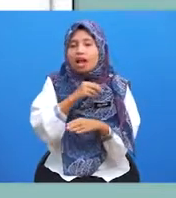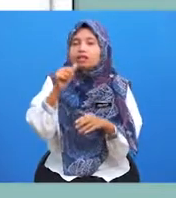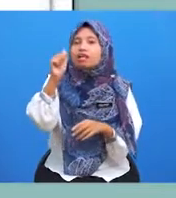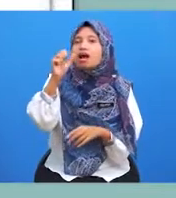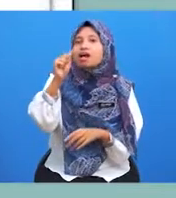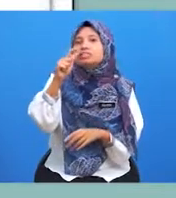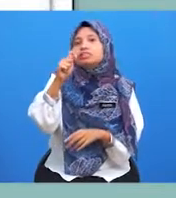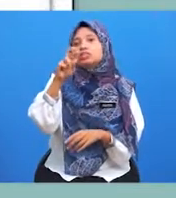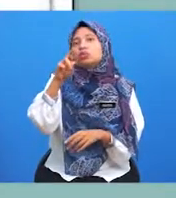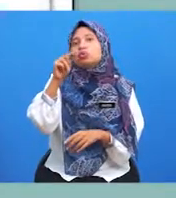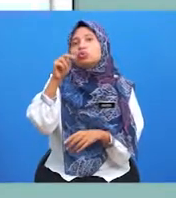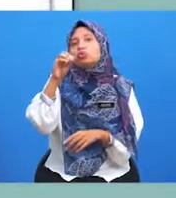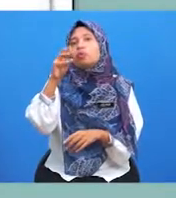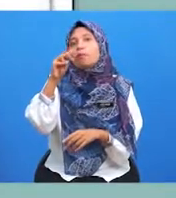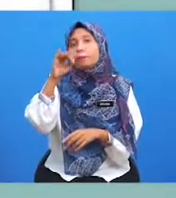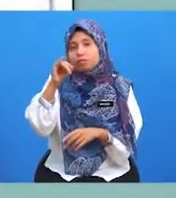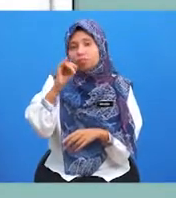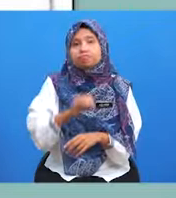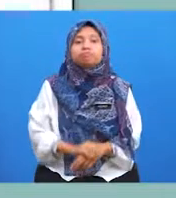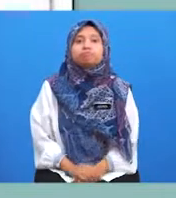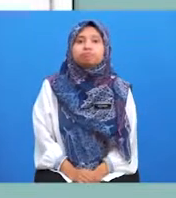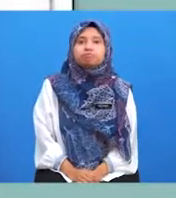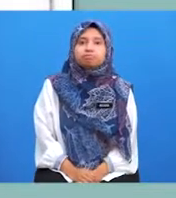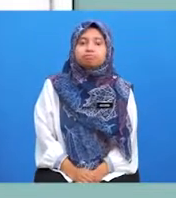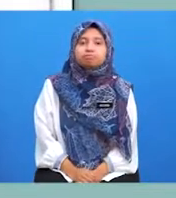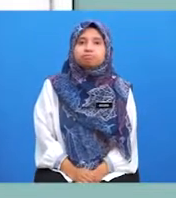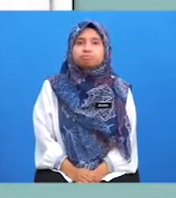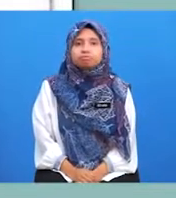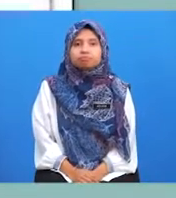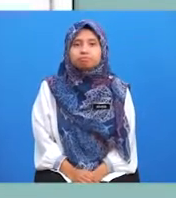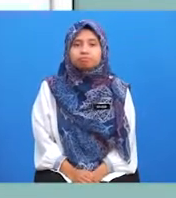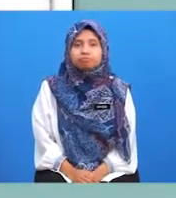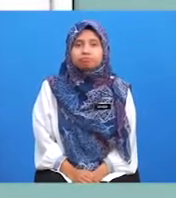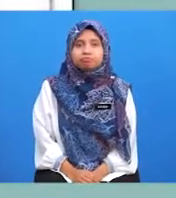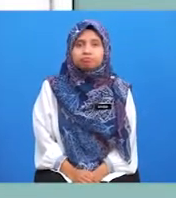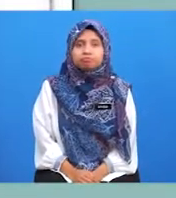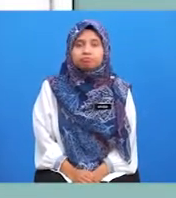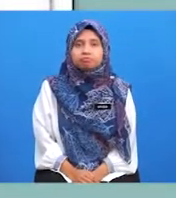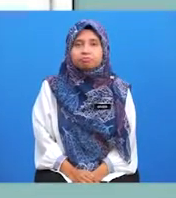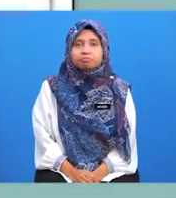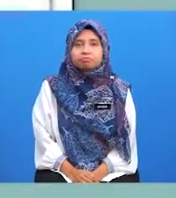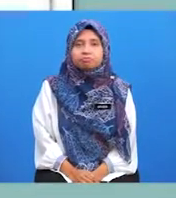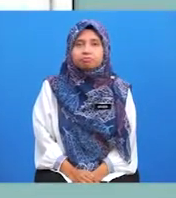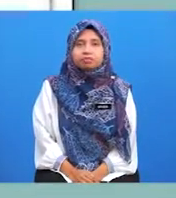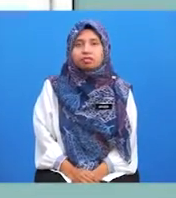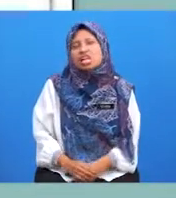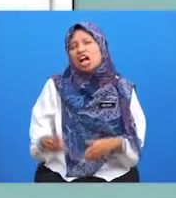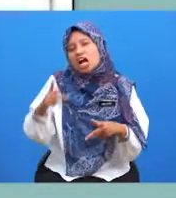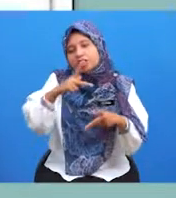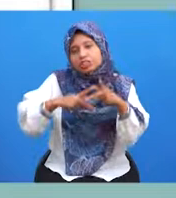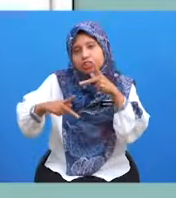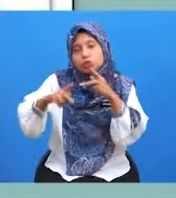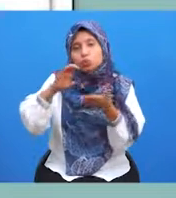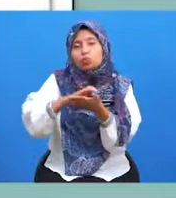Pengkajian lokasi sumber bumi seperti petroleum dan mengkaji ramalan cuaca